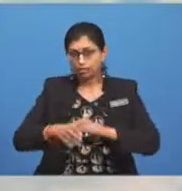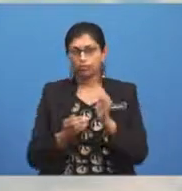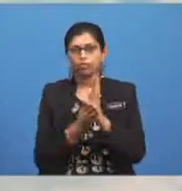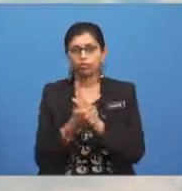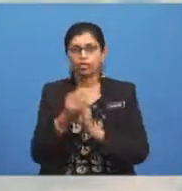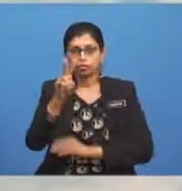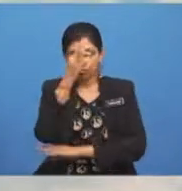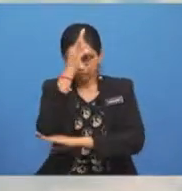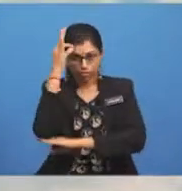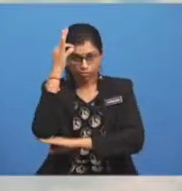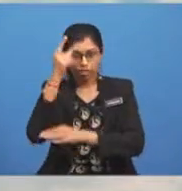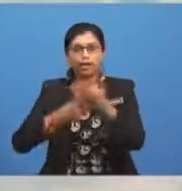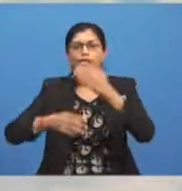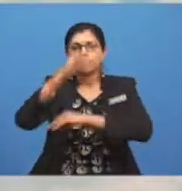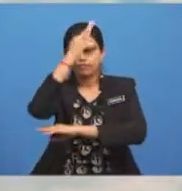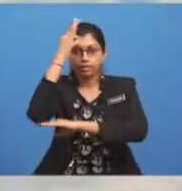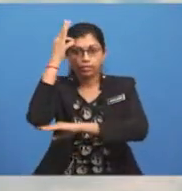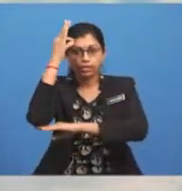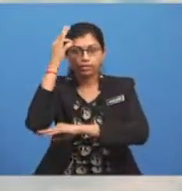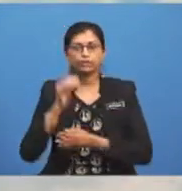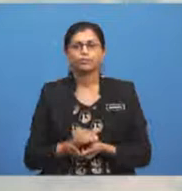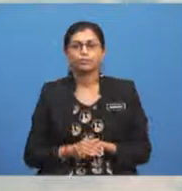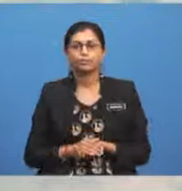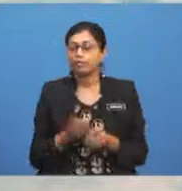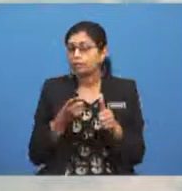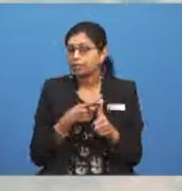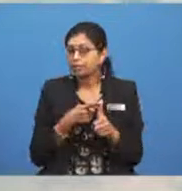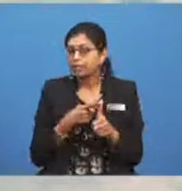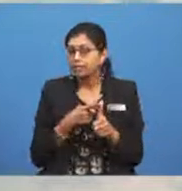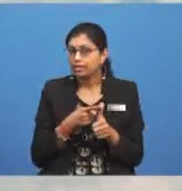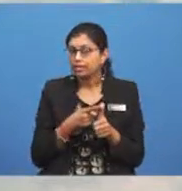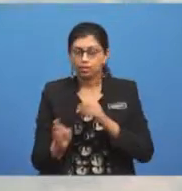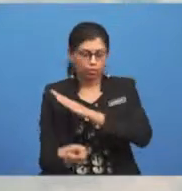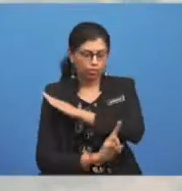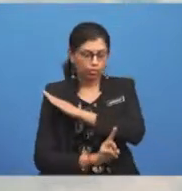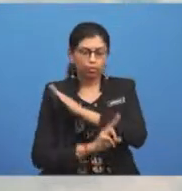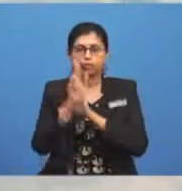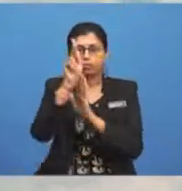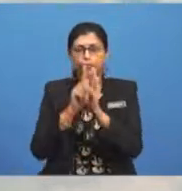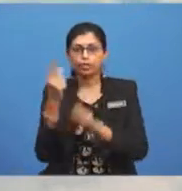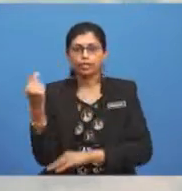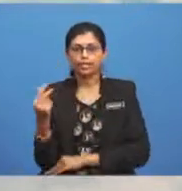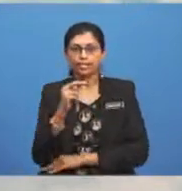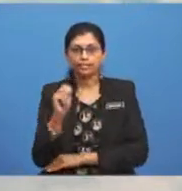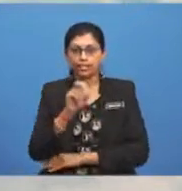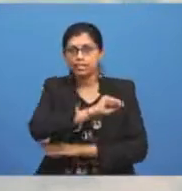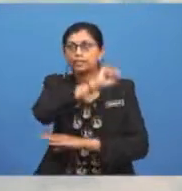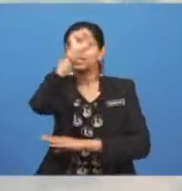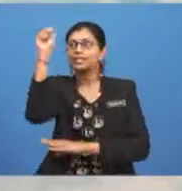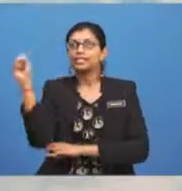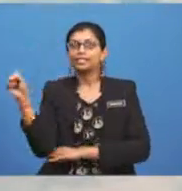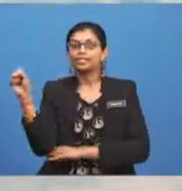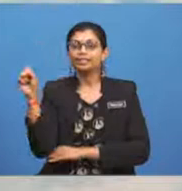faktor. Apakah faktor tersebut? Yang pertama, hukum kegravitian semesta. Mari